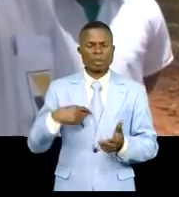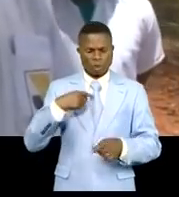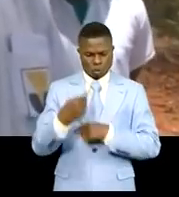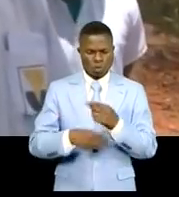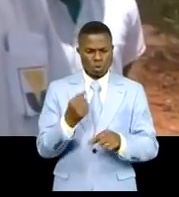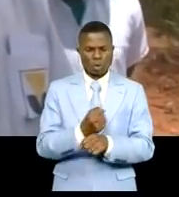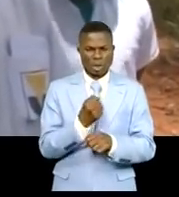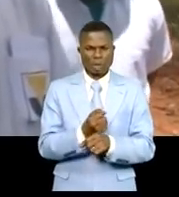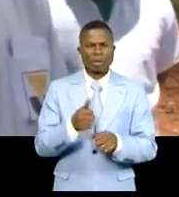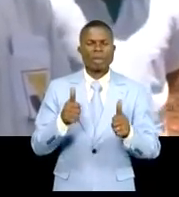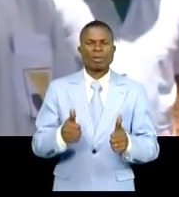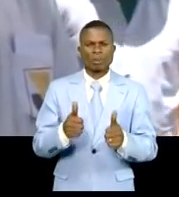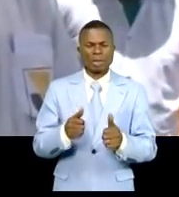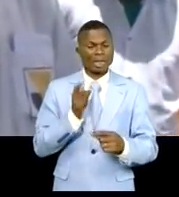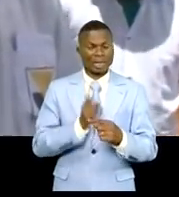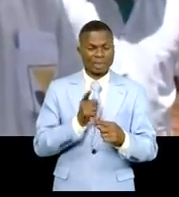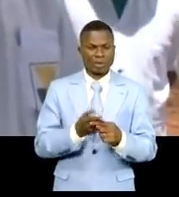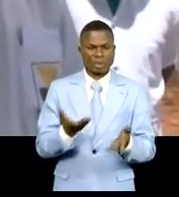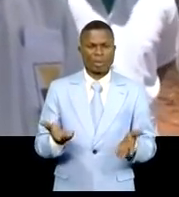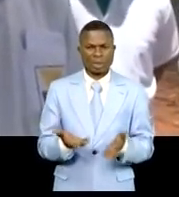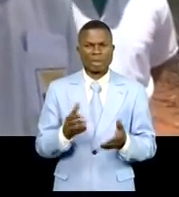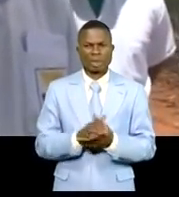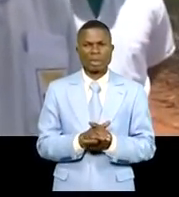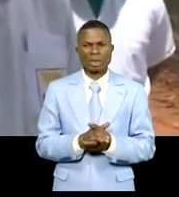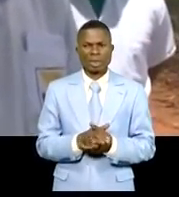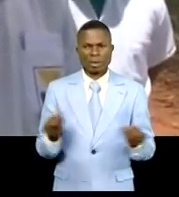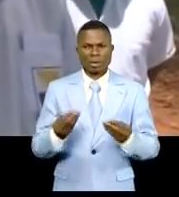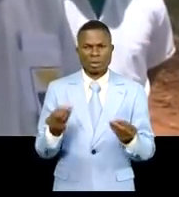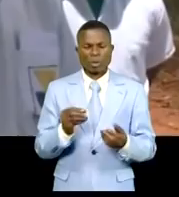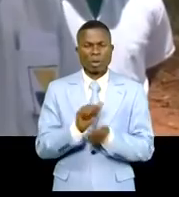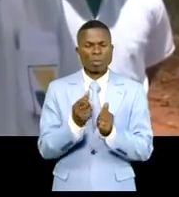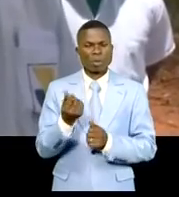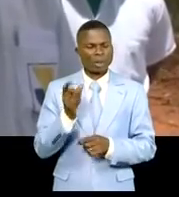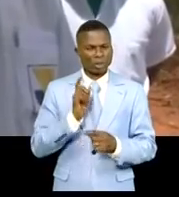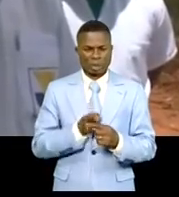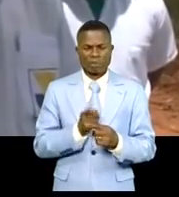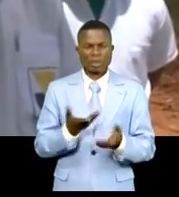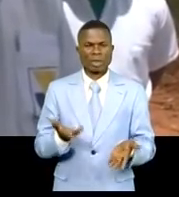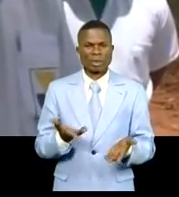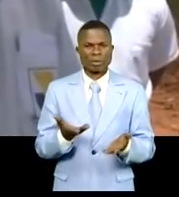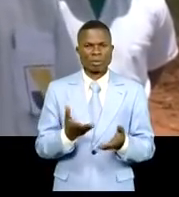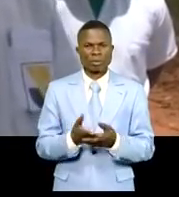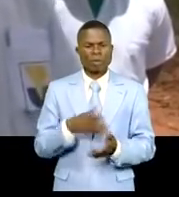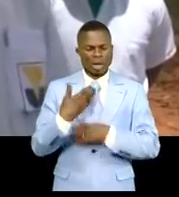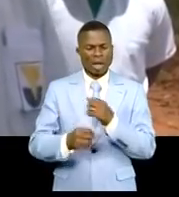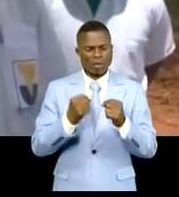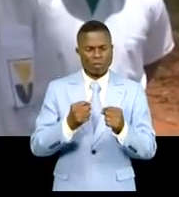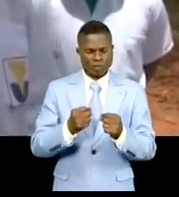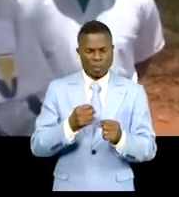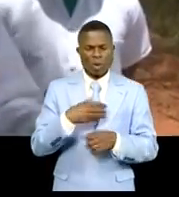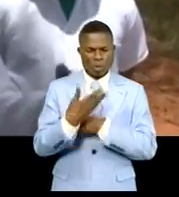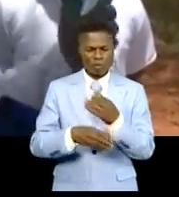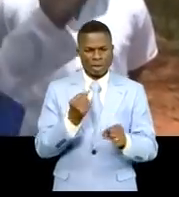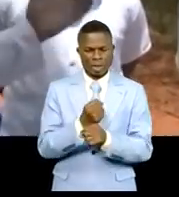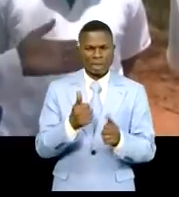travailler difficilement, parce que nous avons un problème d'enjeu. Mais nous faisons quand même des efforts pour bien faire les travaux. Nous